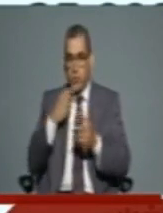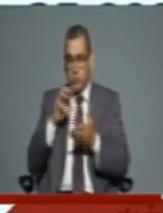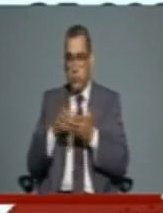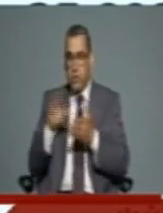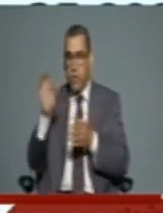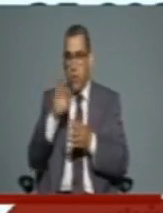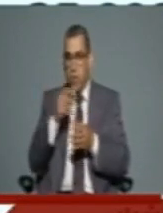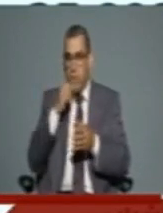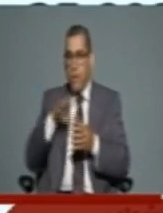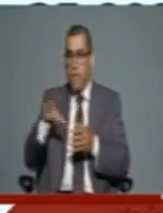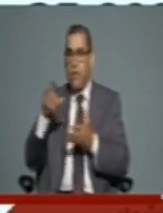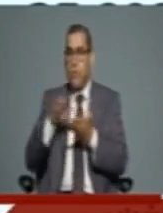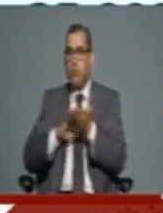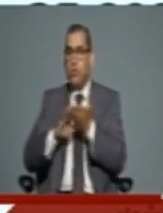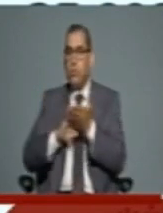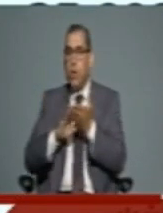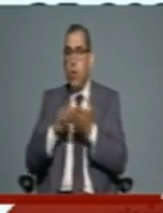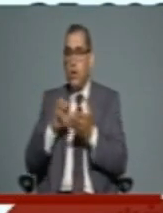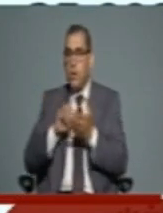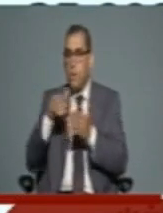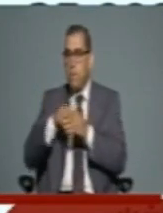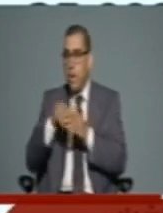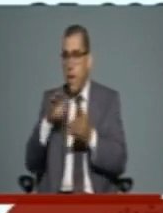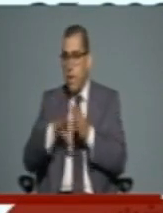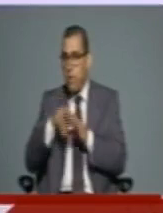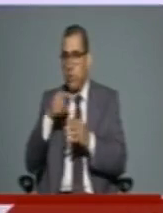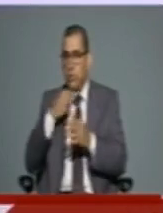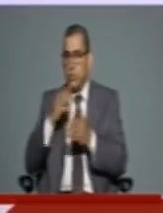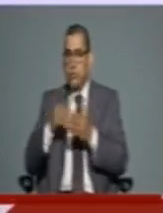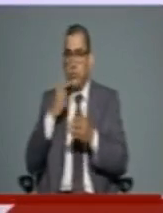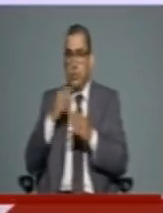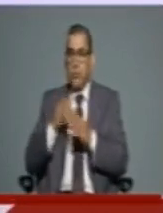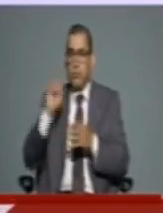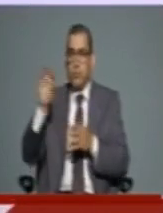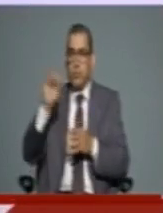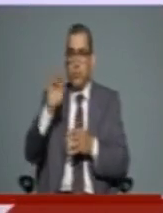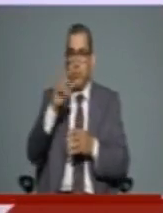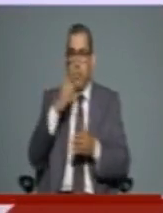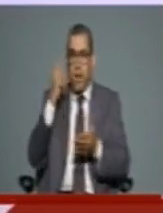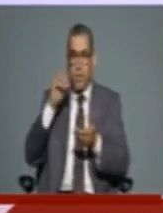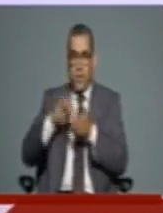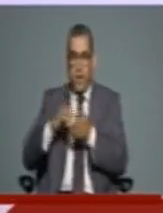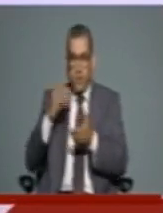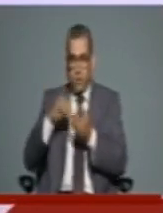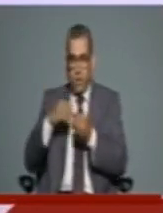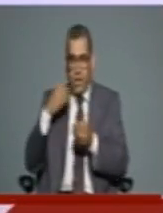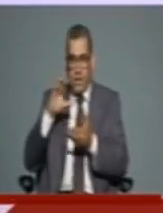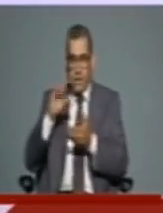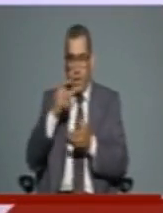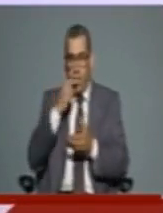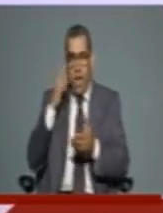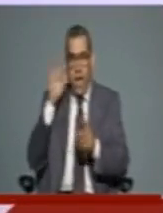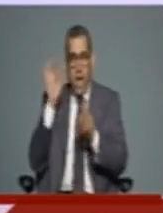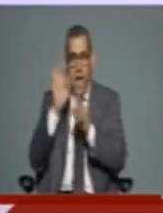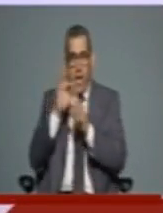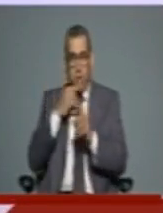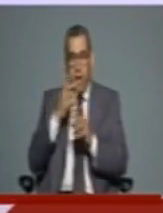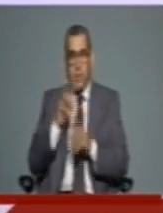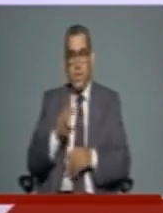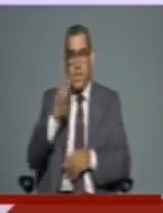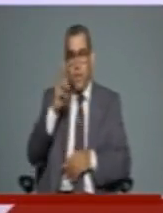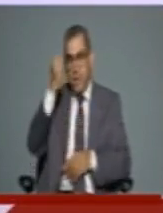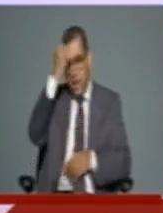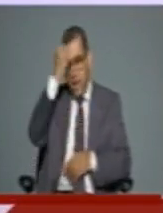اللي مش موجود فيها منافذ، وعملنا مشروع جمعيتي وحضرتك تابعته معايا، وكان هدفنا نصل ل 7,000